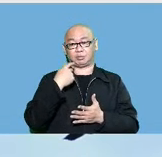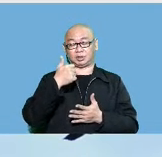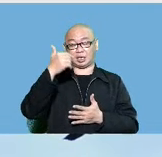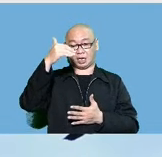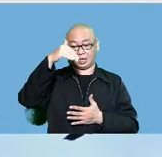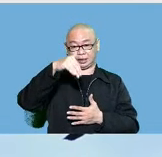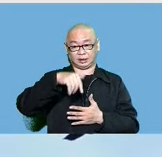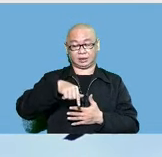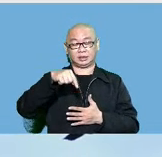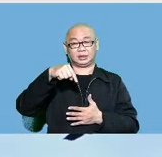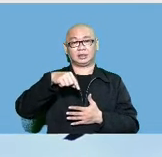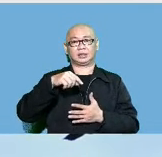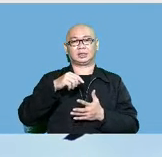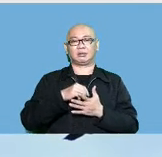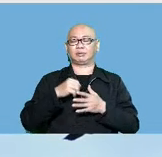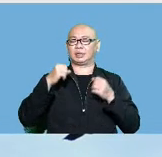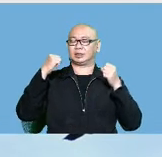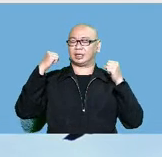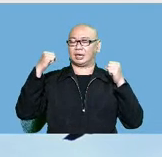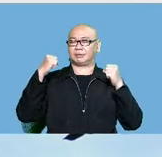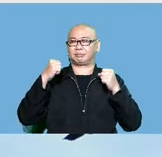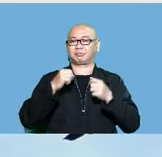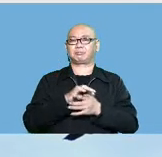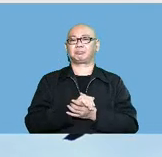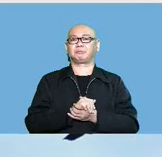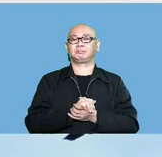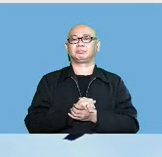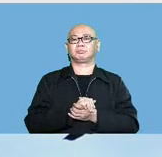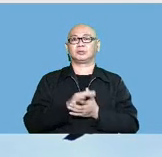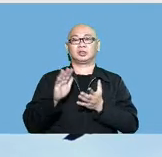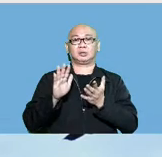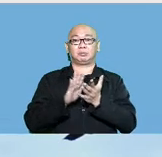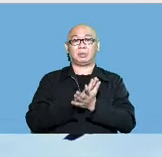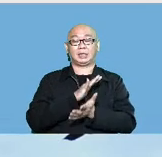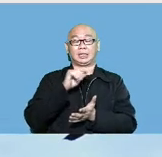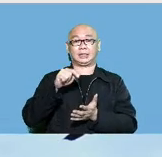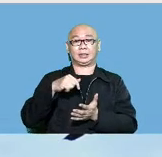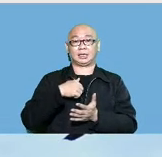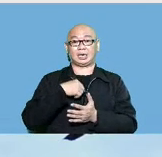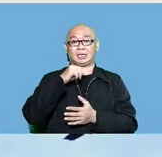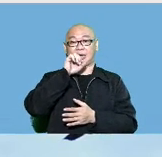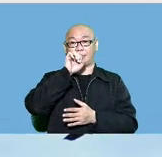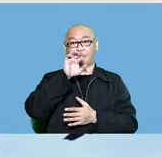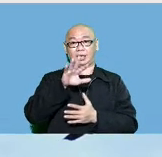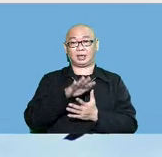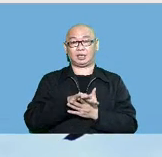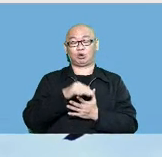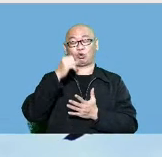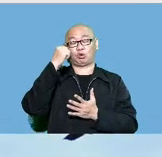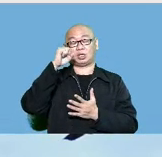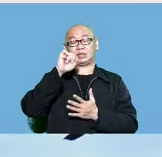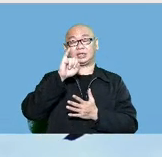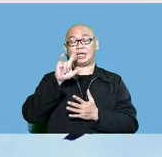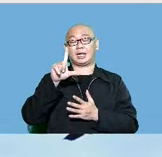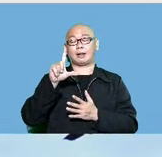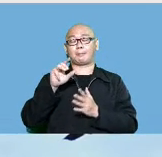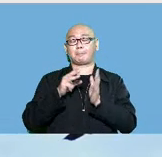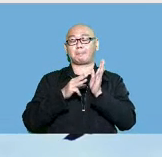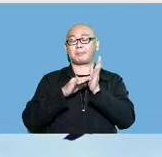di sini dalam keadaan sehat walafiat. Pada kesempatan ini saya akan menyampaikan orasi ilmiah